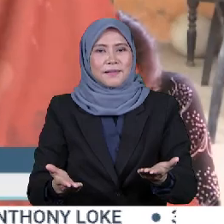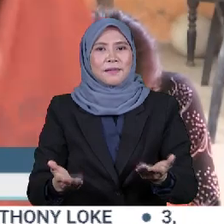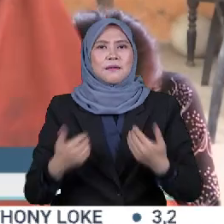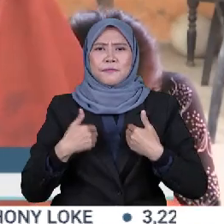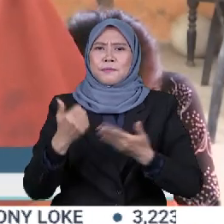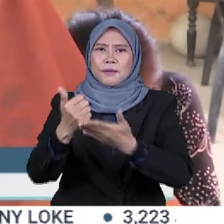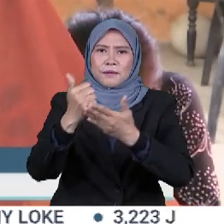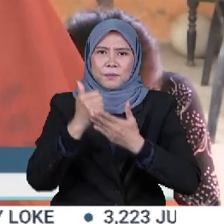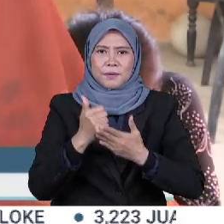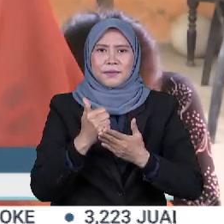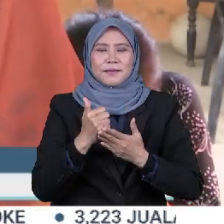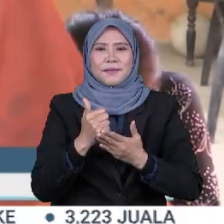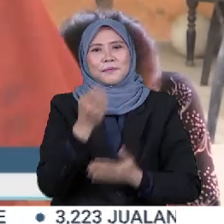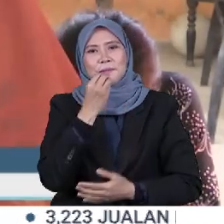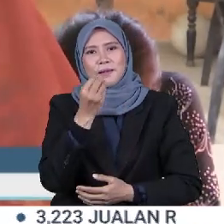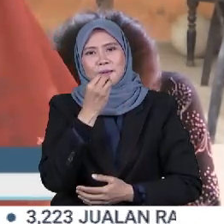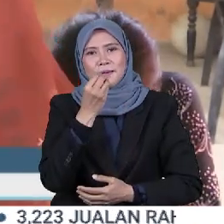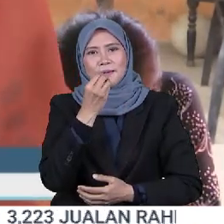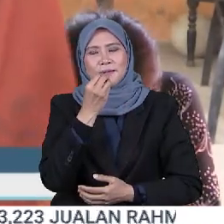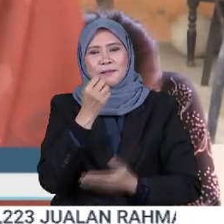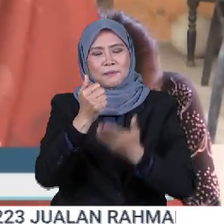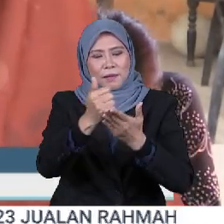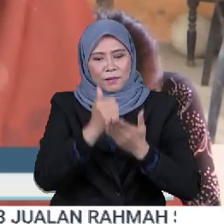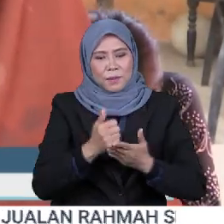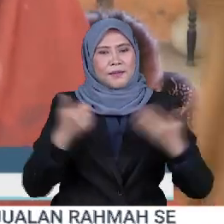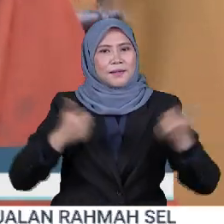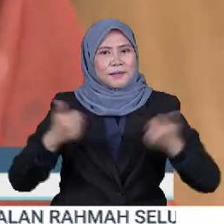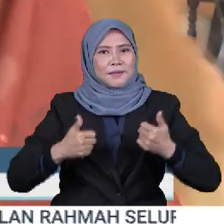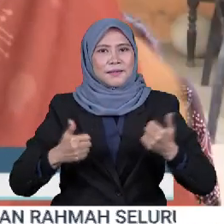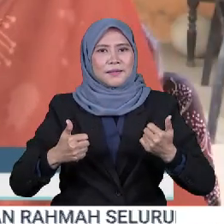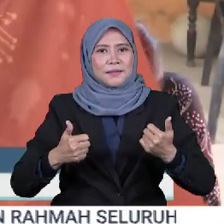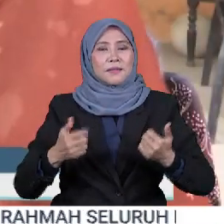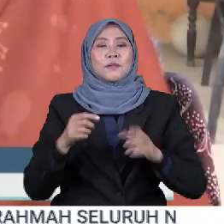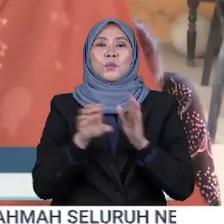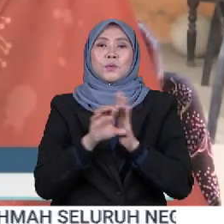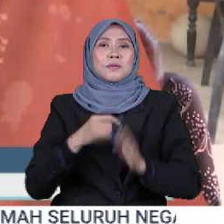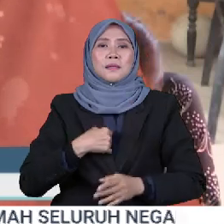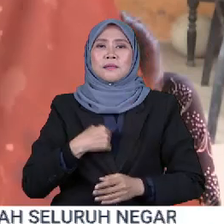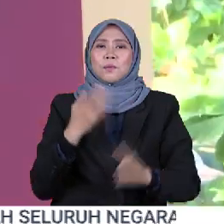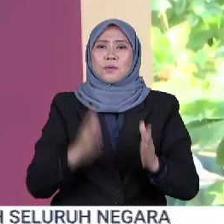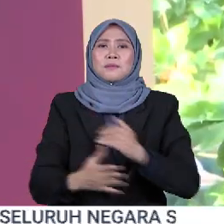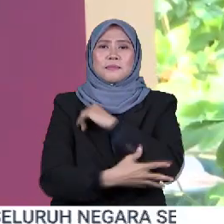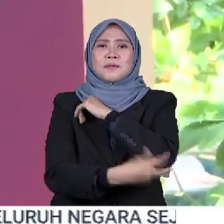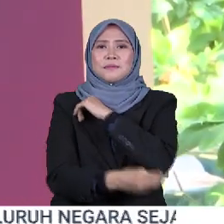ada bantuan makanan kah, bantuan air raya kah. Macam saya ini orang susah